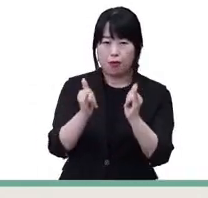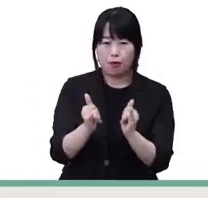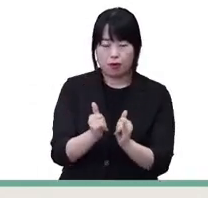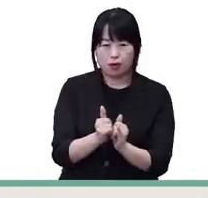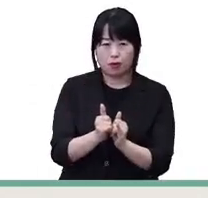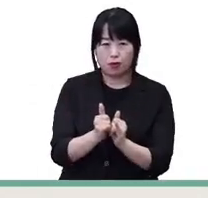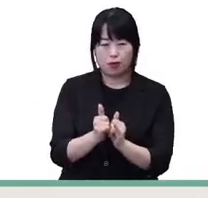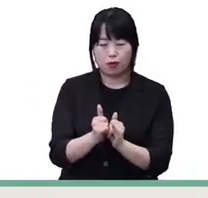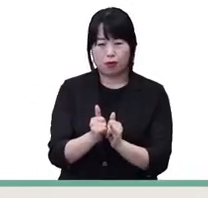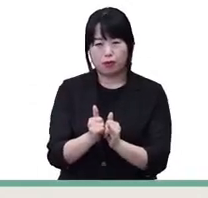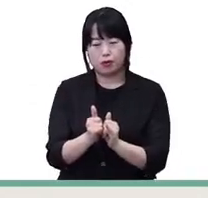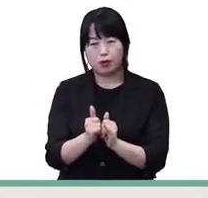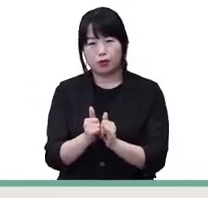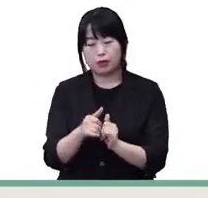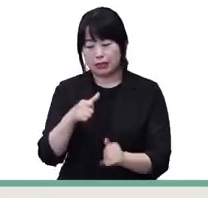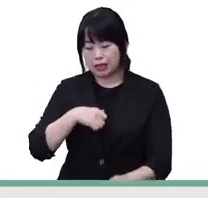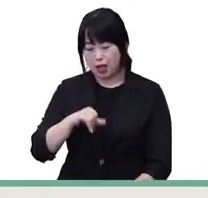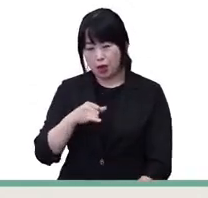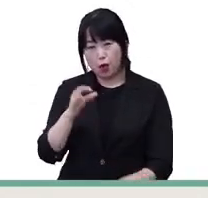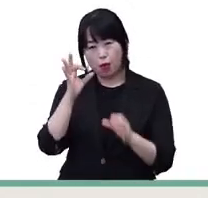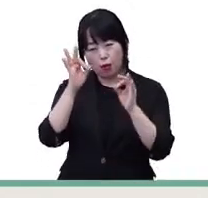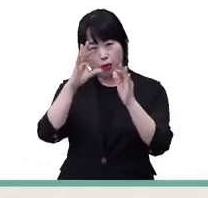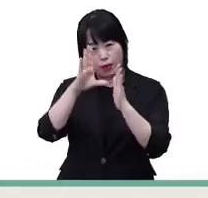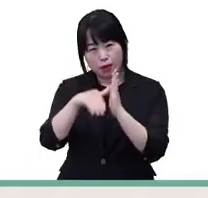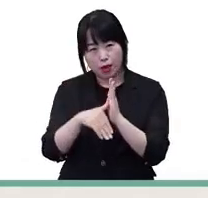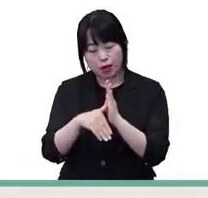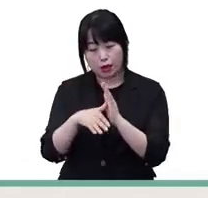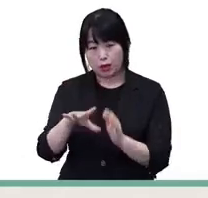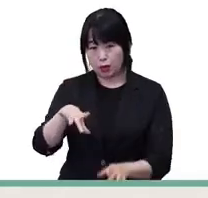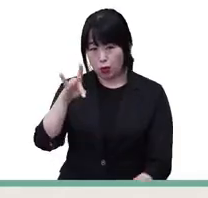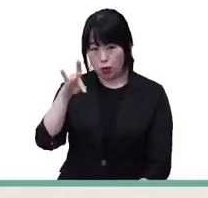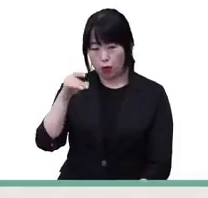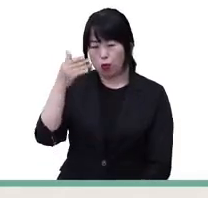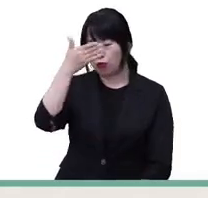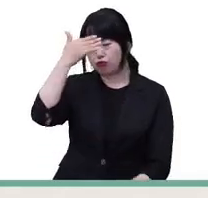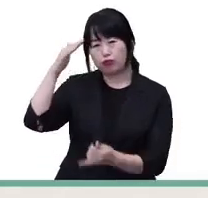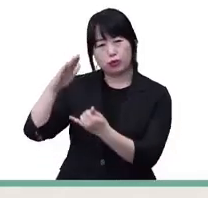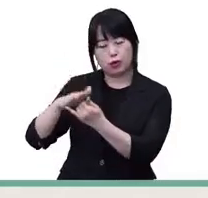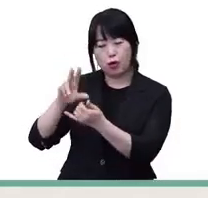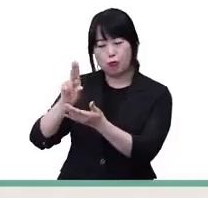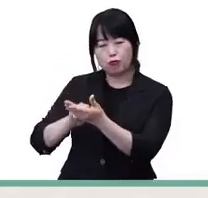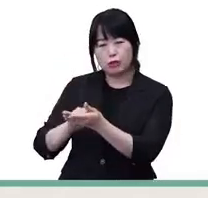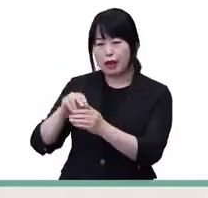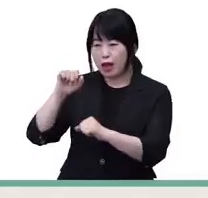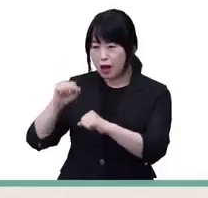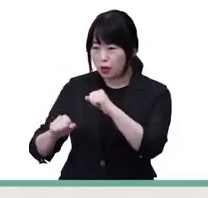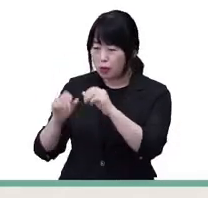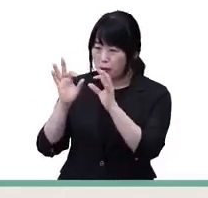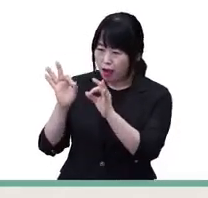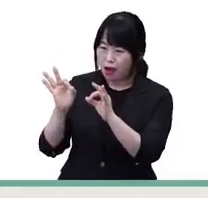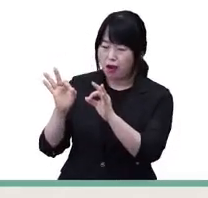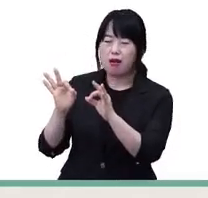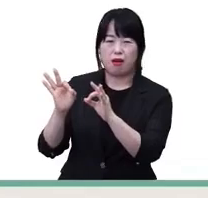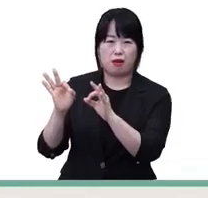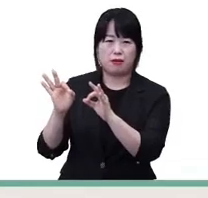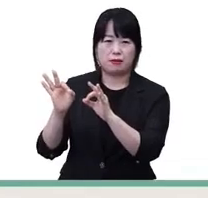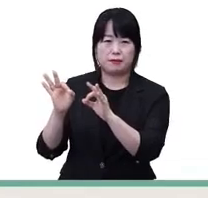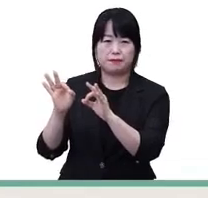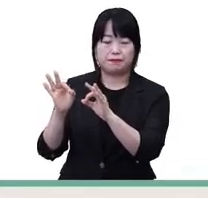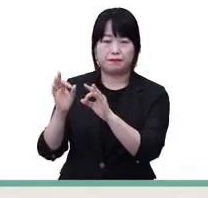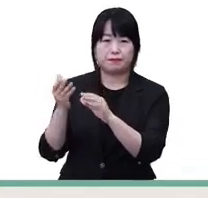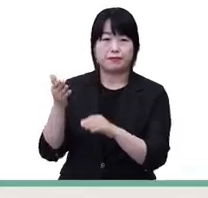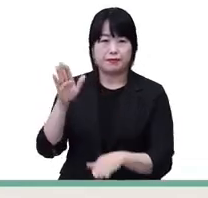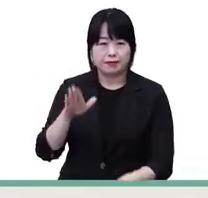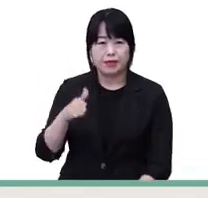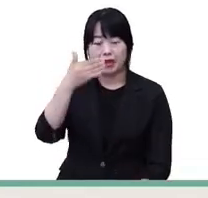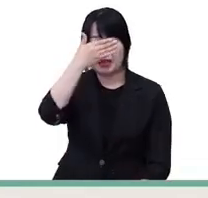아이들을 바라보는 시선이 처음에는 청소년의 문제 행동으로 많이 이해를 했죠. 그래서